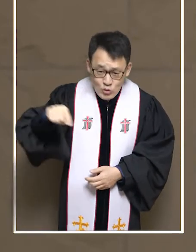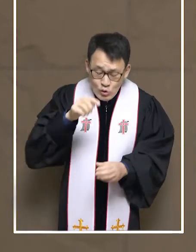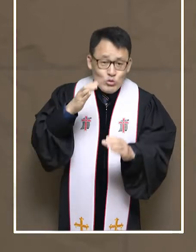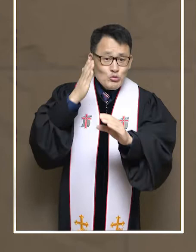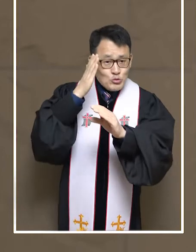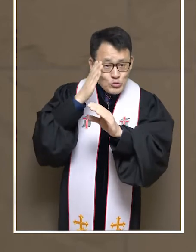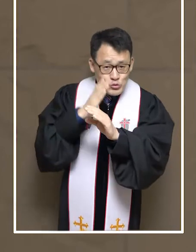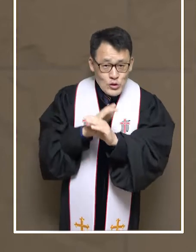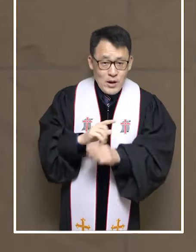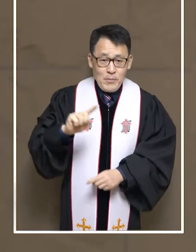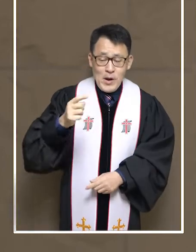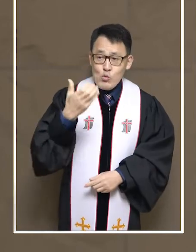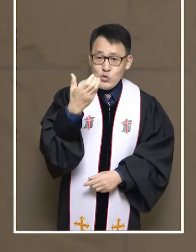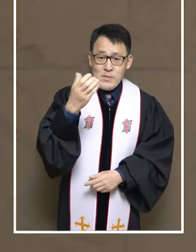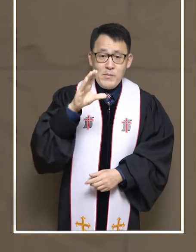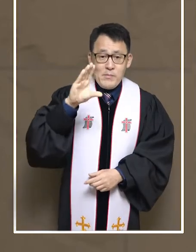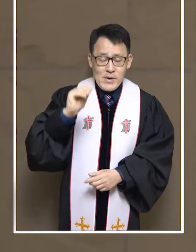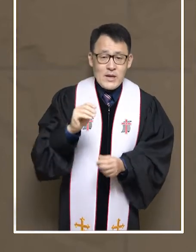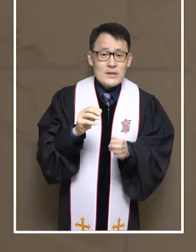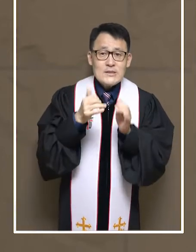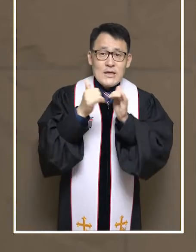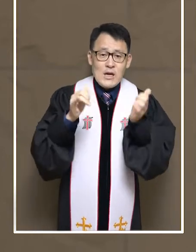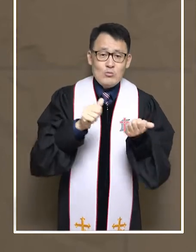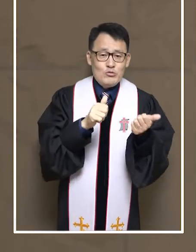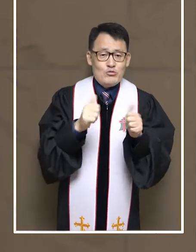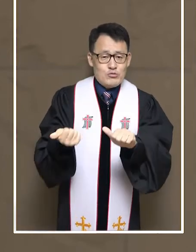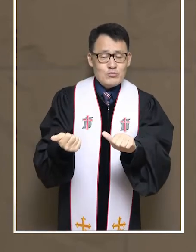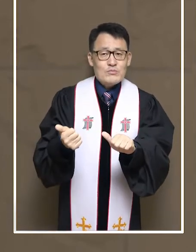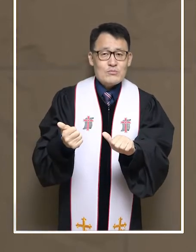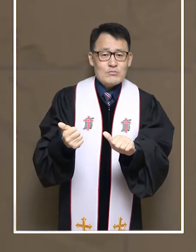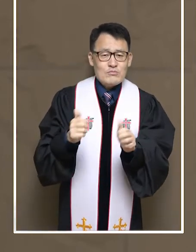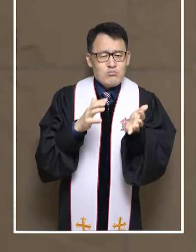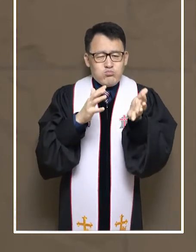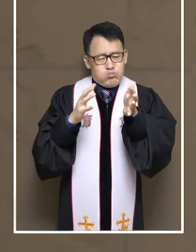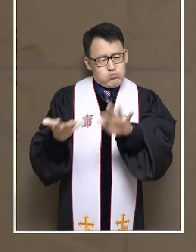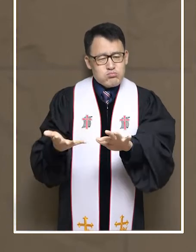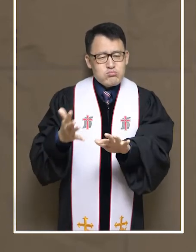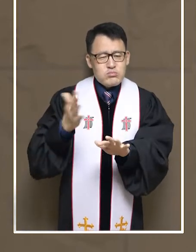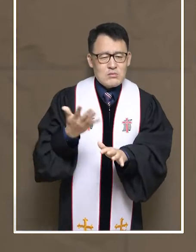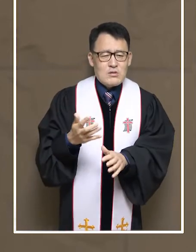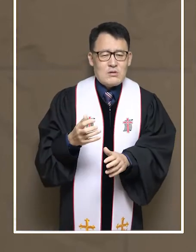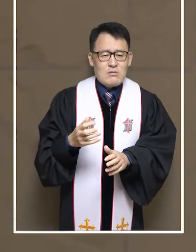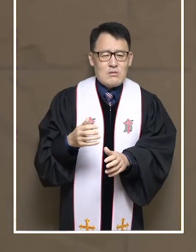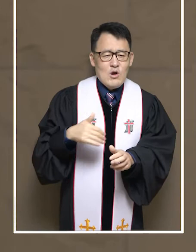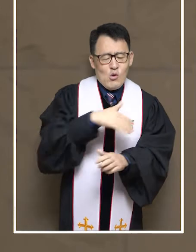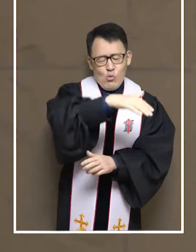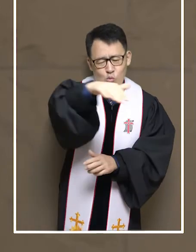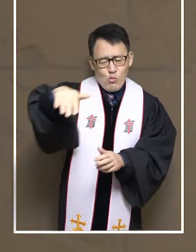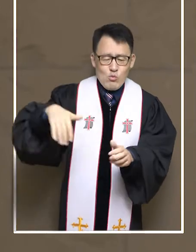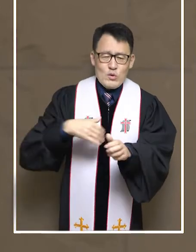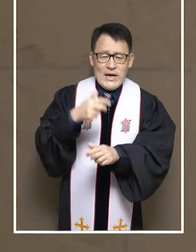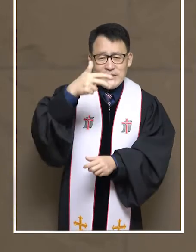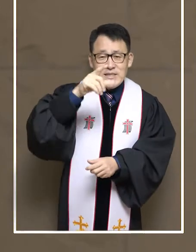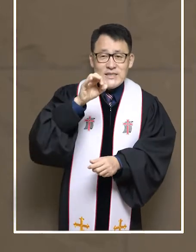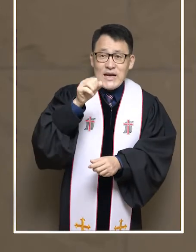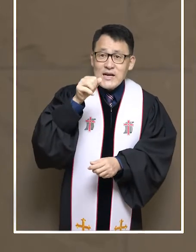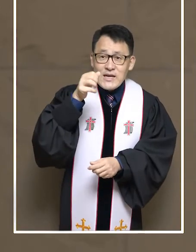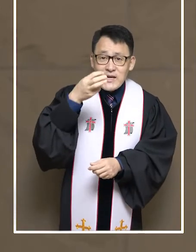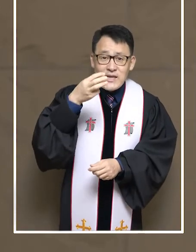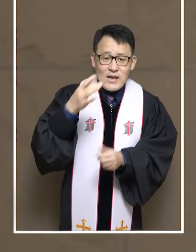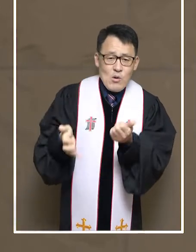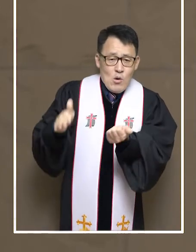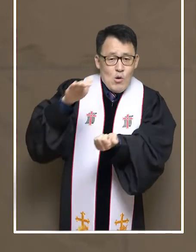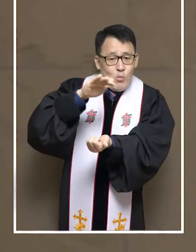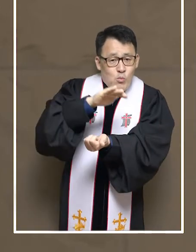된다고 합니다. 그 중에서 190여만 명이 사망했습니다. 절차를 따라